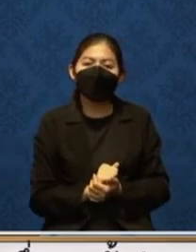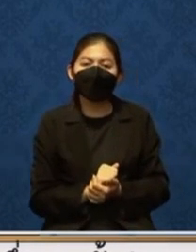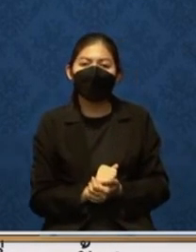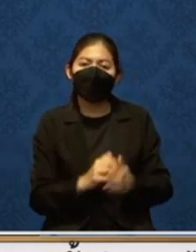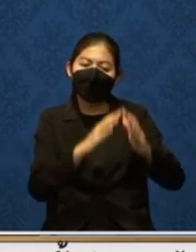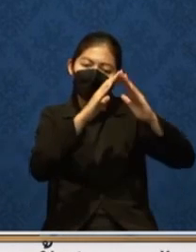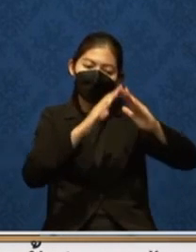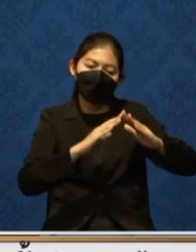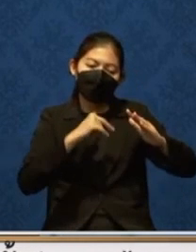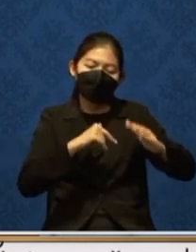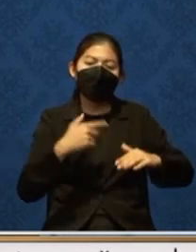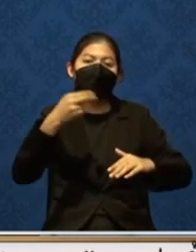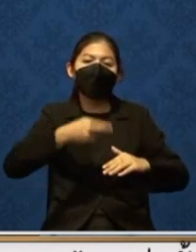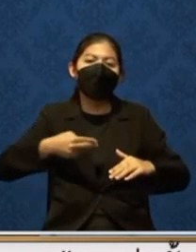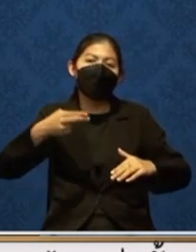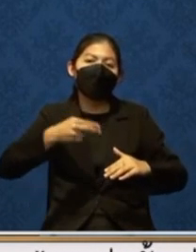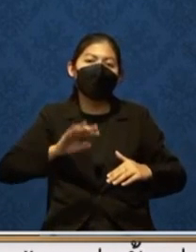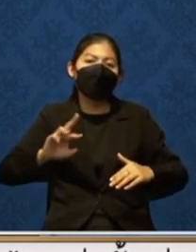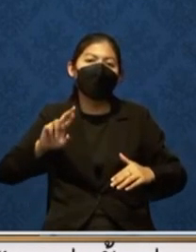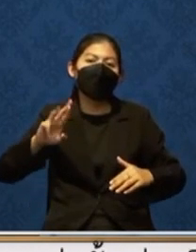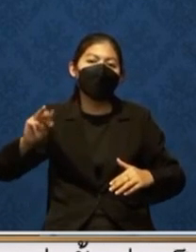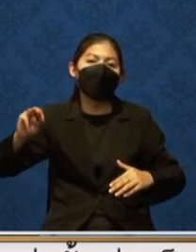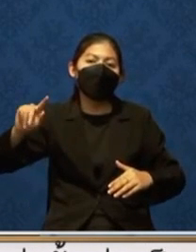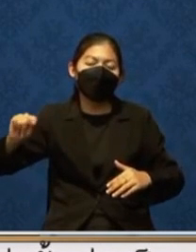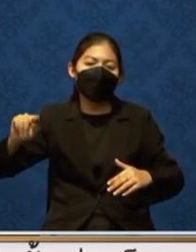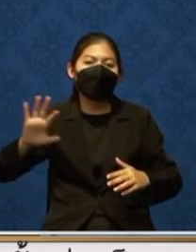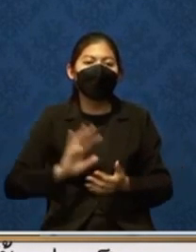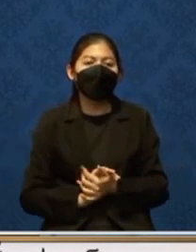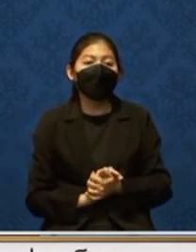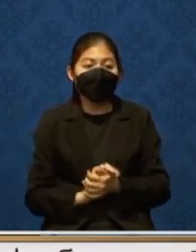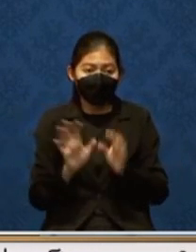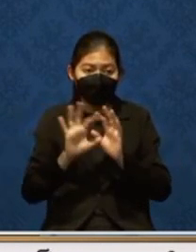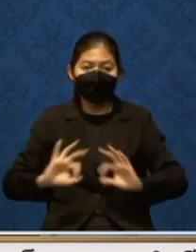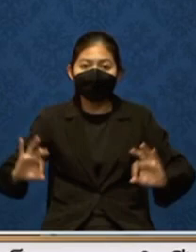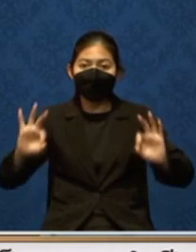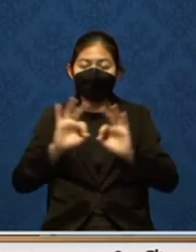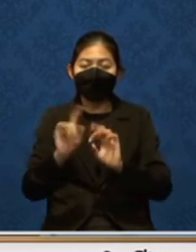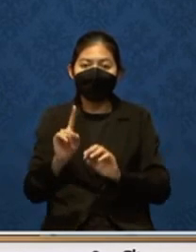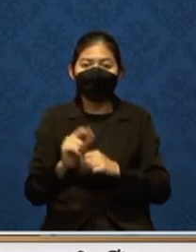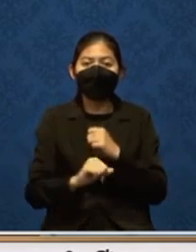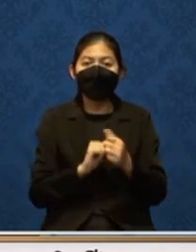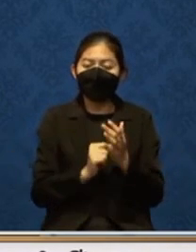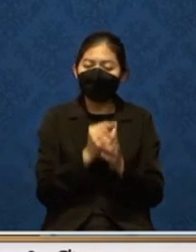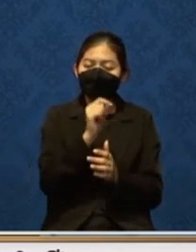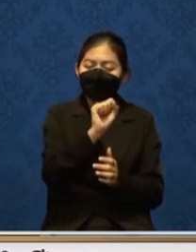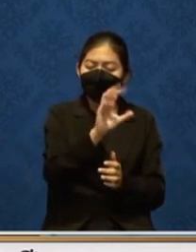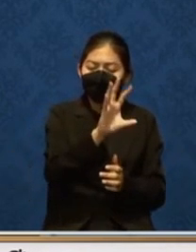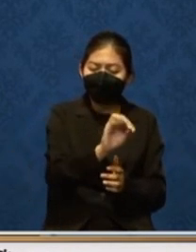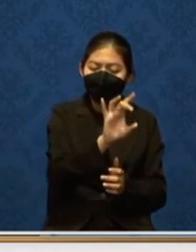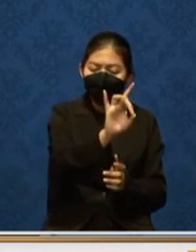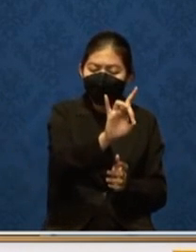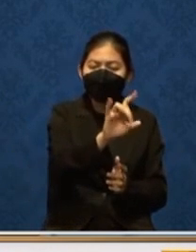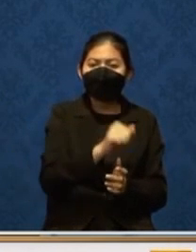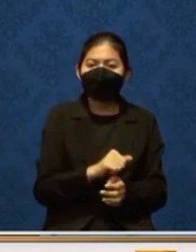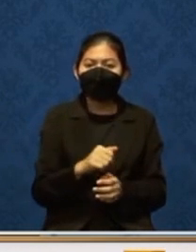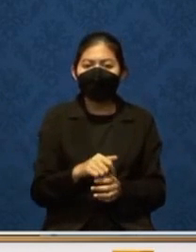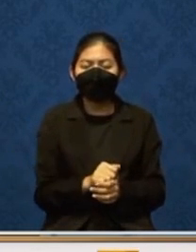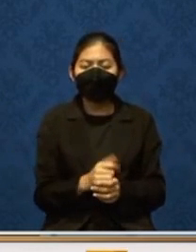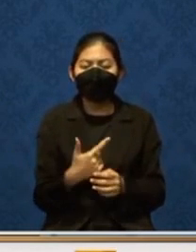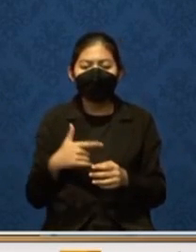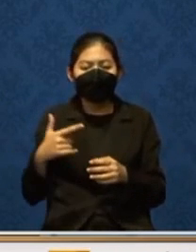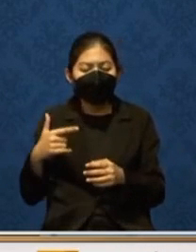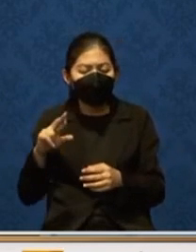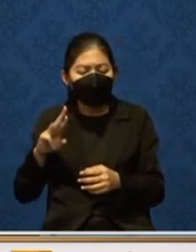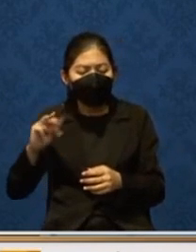ตงขบริษัของลานทรัฐมนตีเช่นกันและประเด็นที่สำคญก็คือตงแต่ปี 58ช่งเวลาละเรียกกททรฐม Templ gท